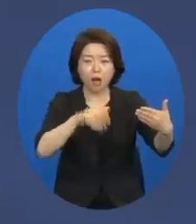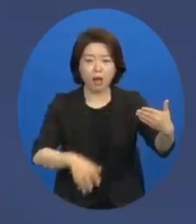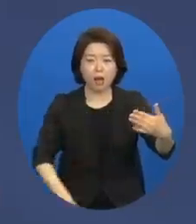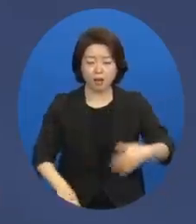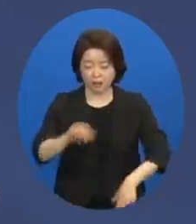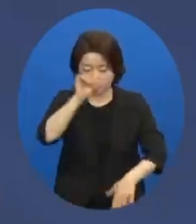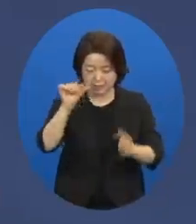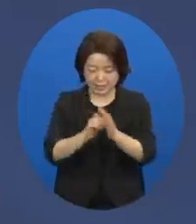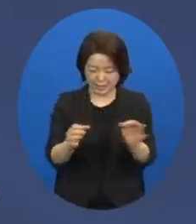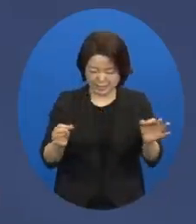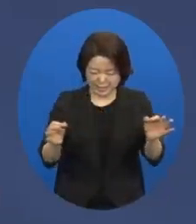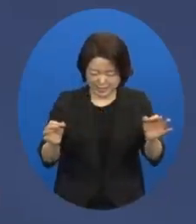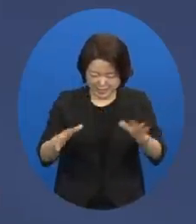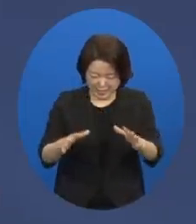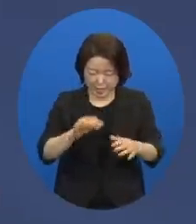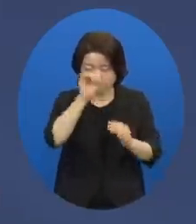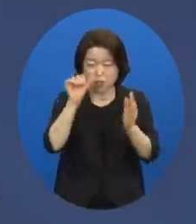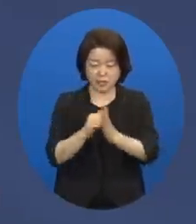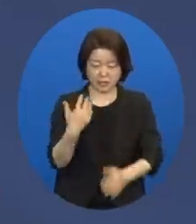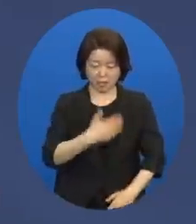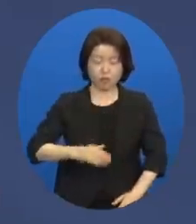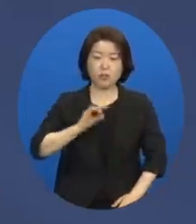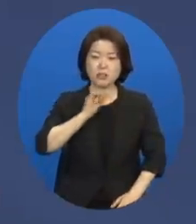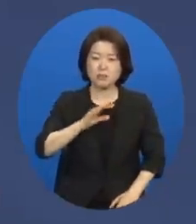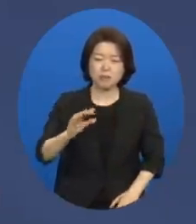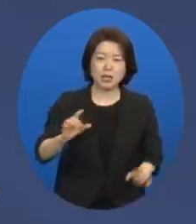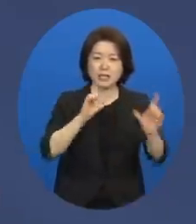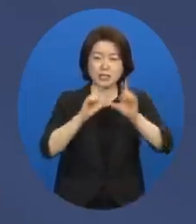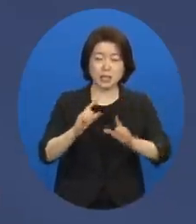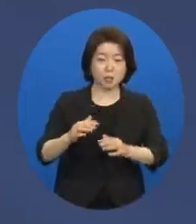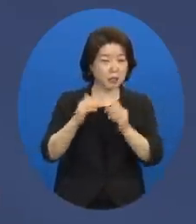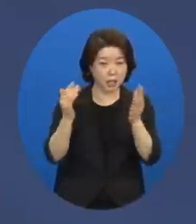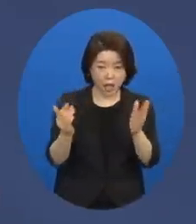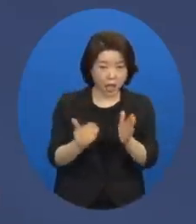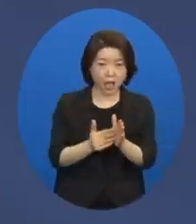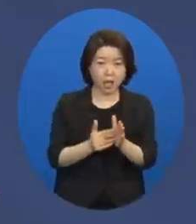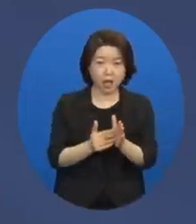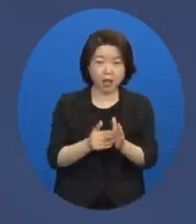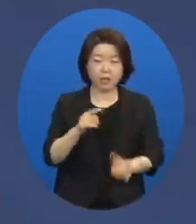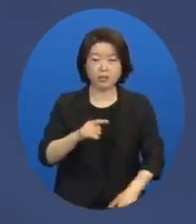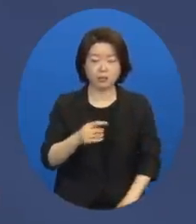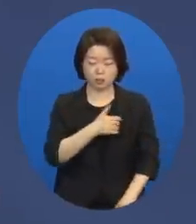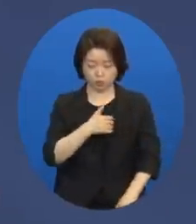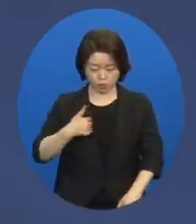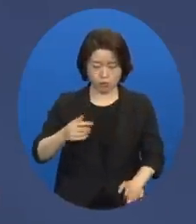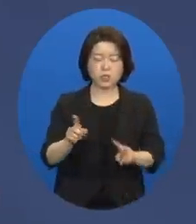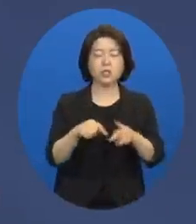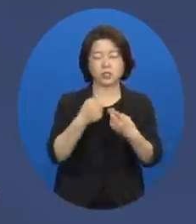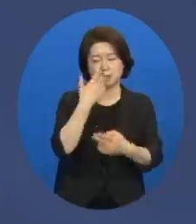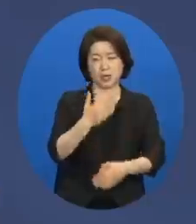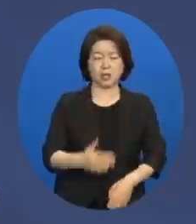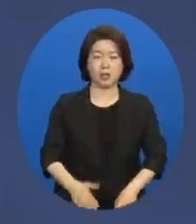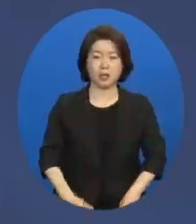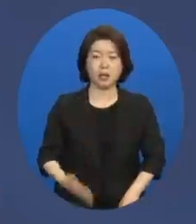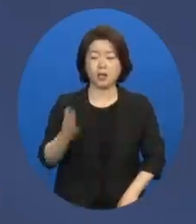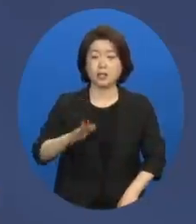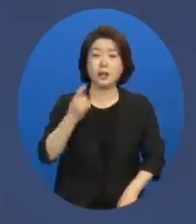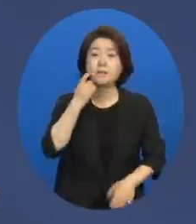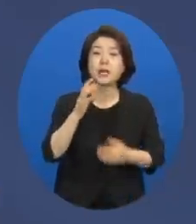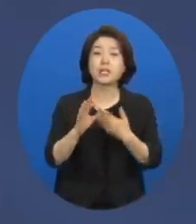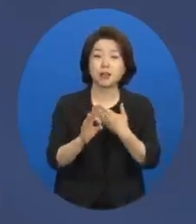생애의 이 짧은 인생이 육신만 가지고 사는 삶이 다라면 그거 충분히 이해하죠. 근데